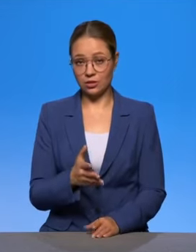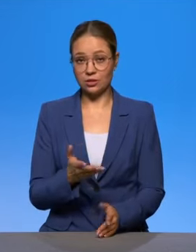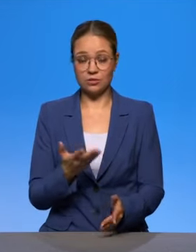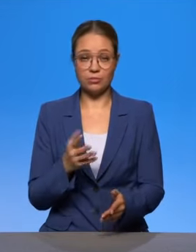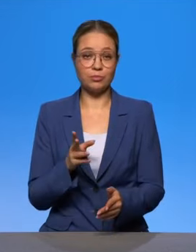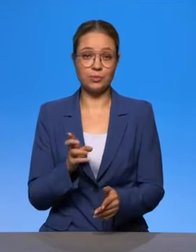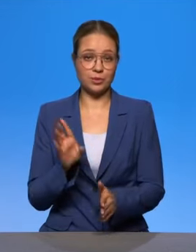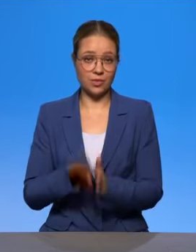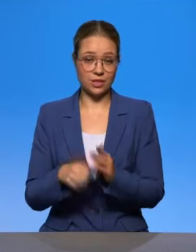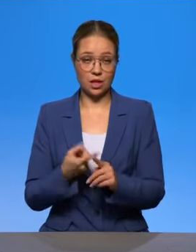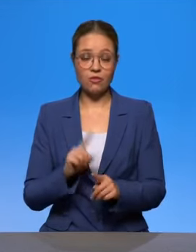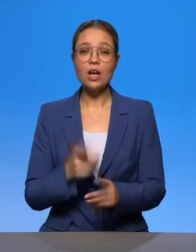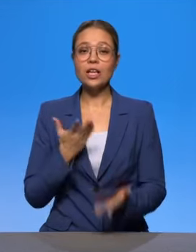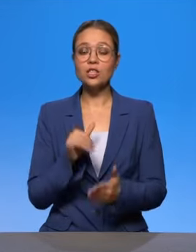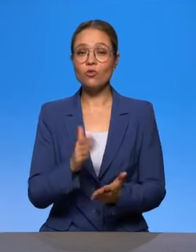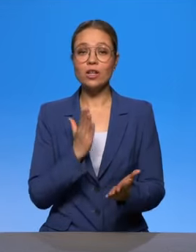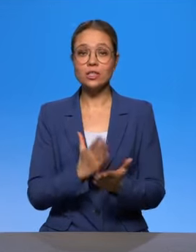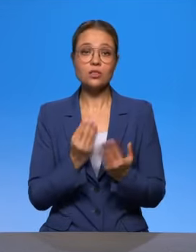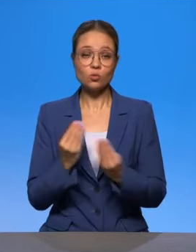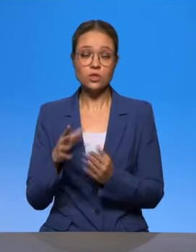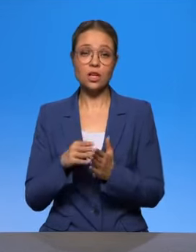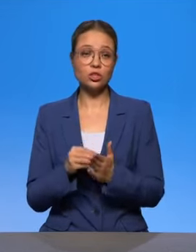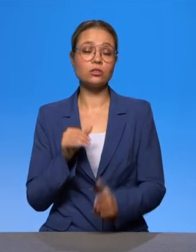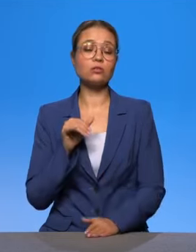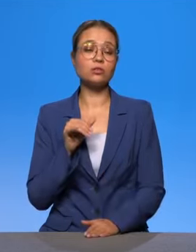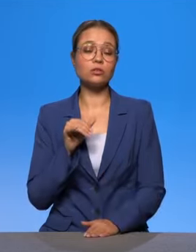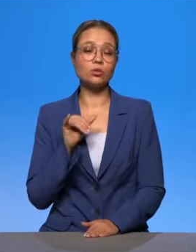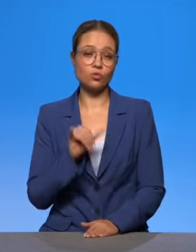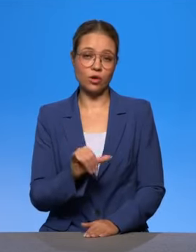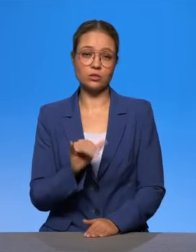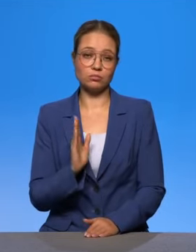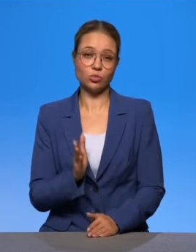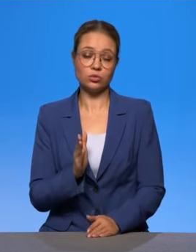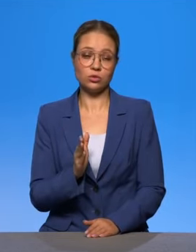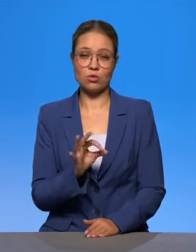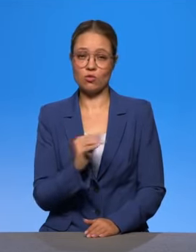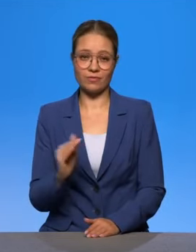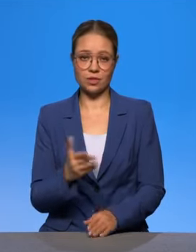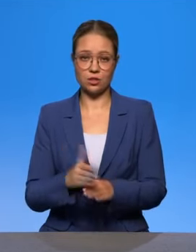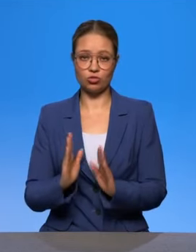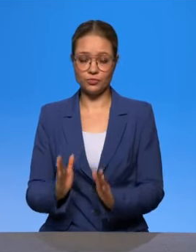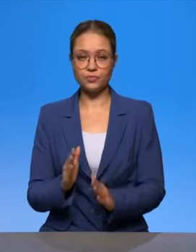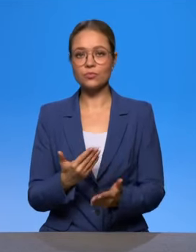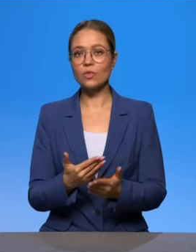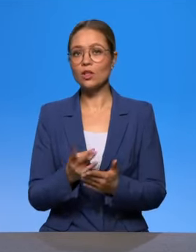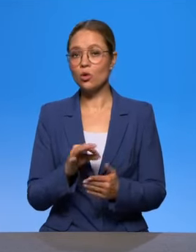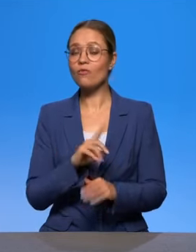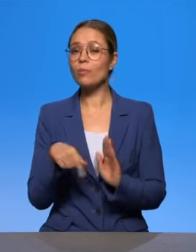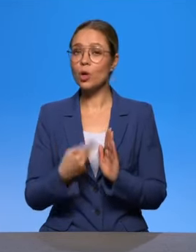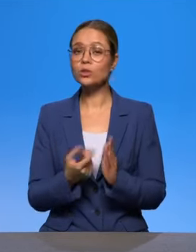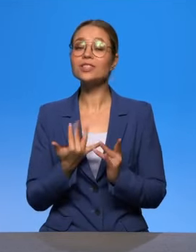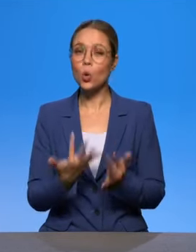обязательно неформальный сектор. Вопрос в его интенсивности. Ну, например, в Ирландии неформальный